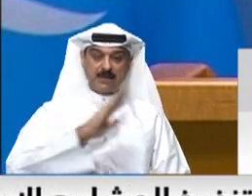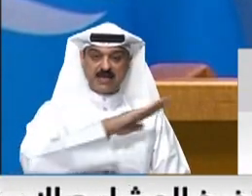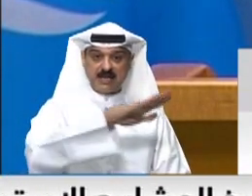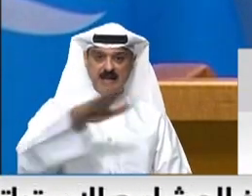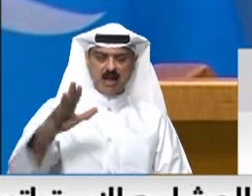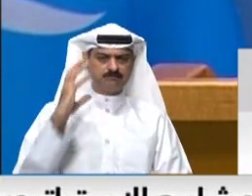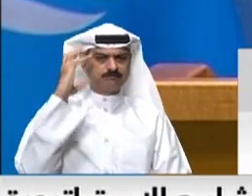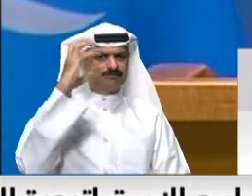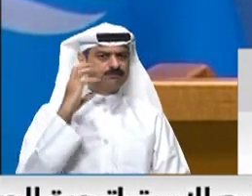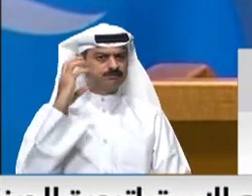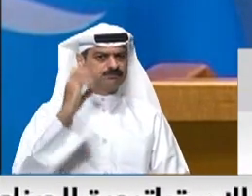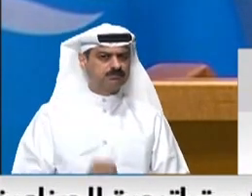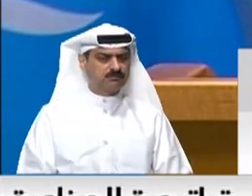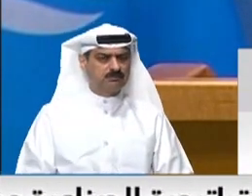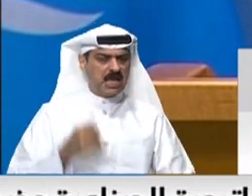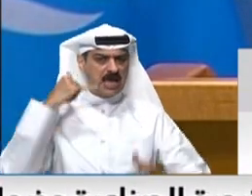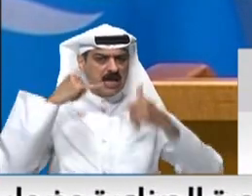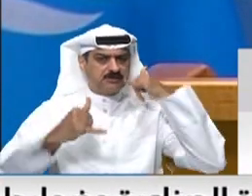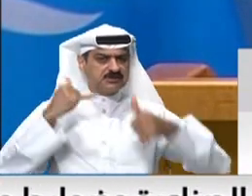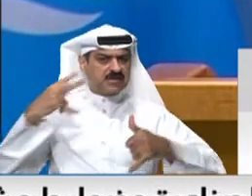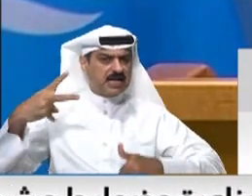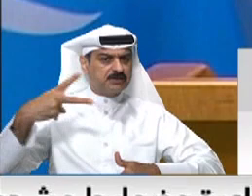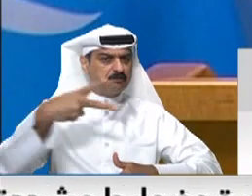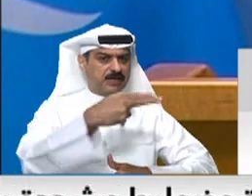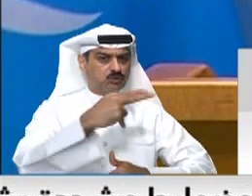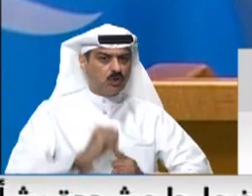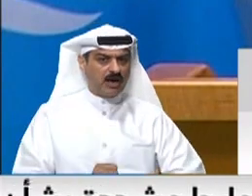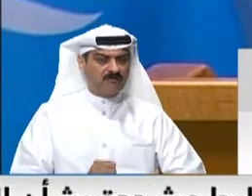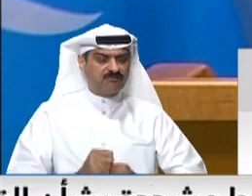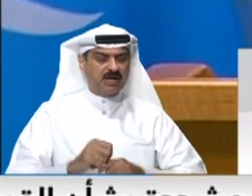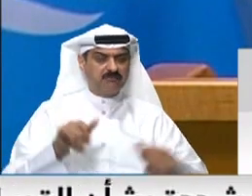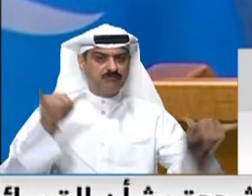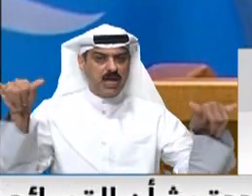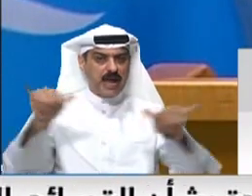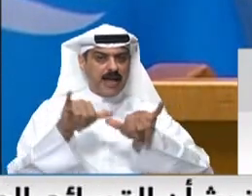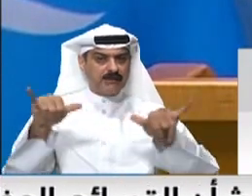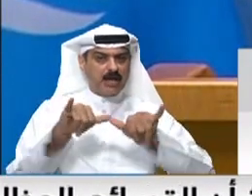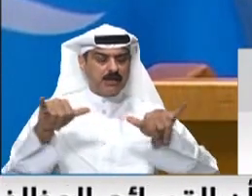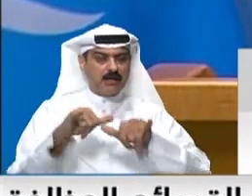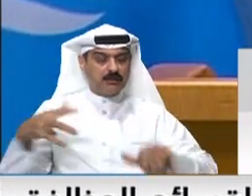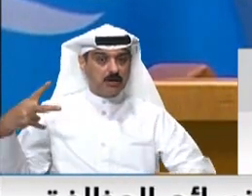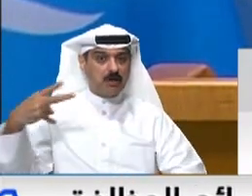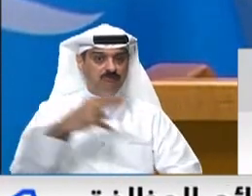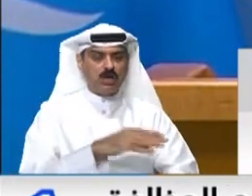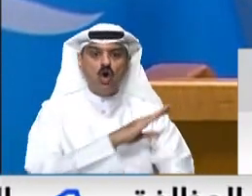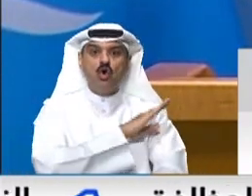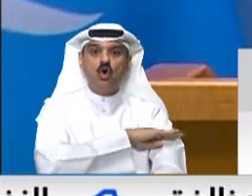الاتصالات والإنترنت في قطاع غزة، وكذلك عن قلقه بشأن موظفي